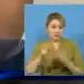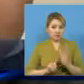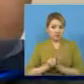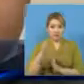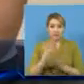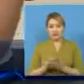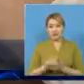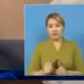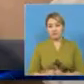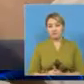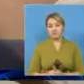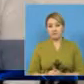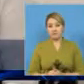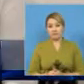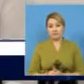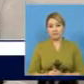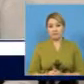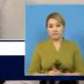всячески продвигает их вперед.